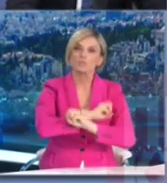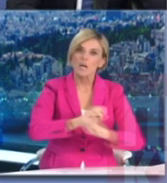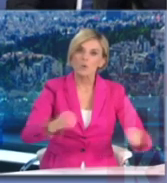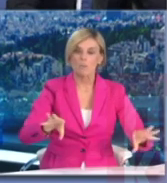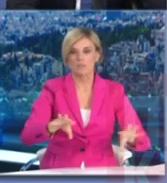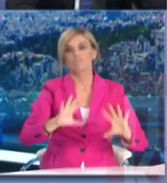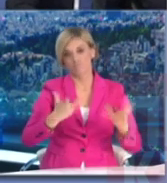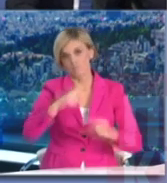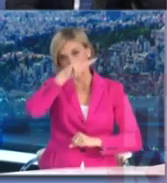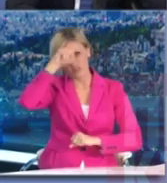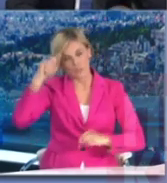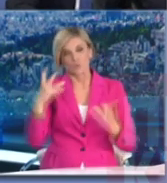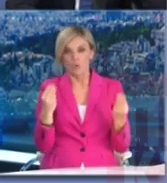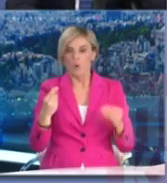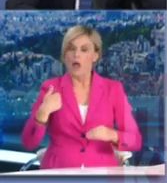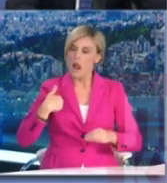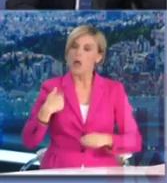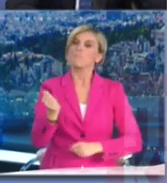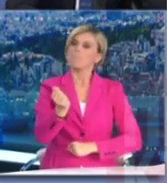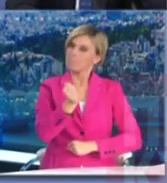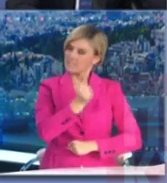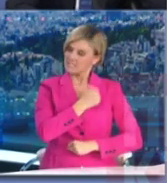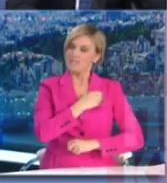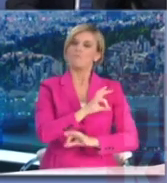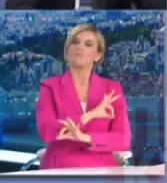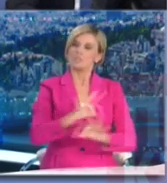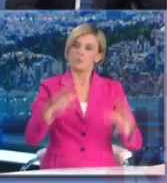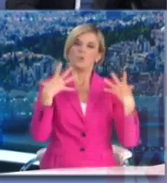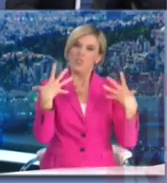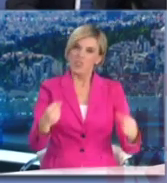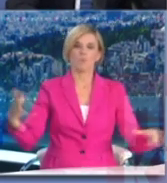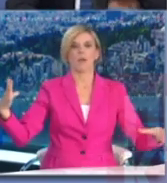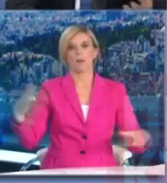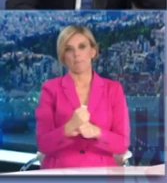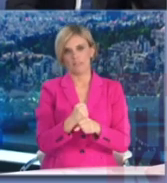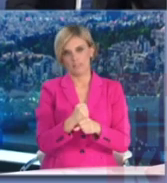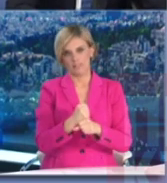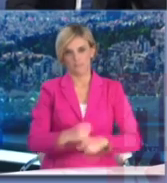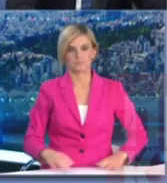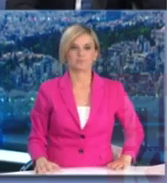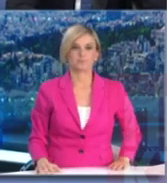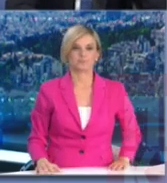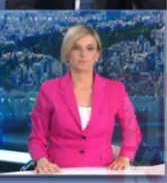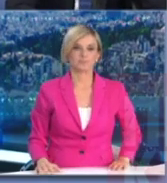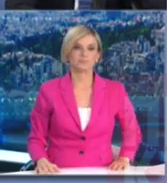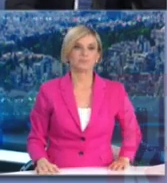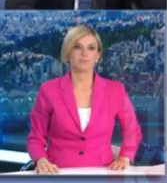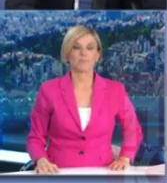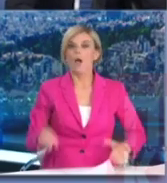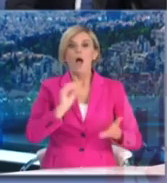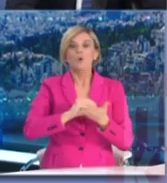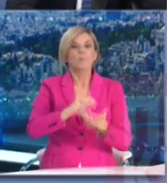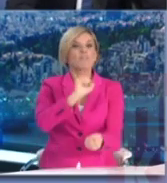logistics. Είμαι πεπισμένος όμως ότι θα στεφθεί με επιτυχία. Πάμε. Υπάρχουν και τα